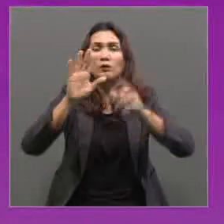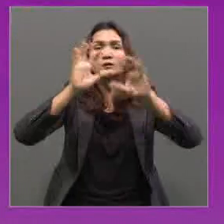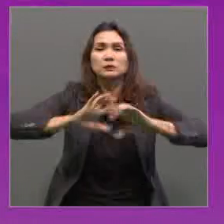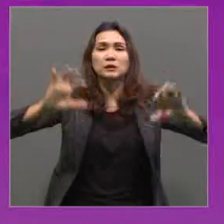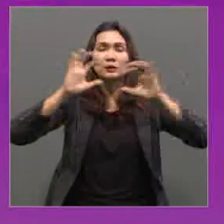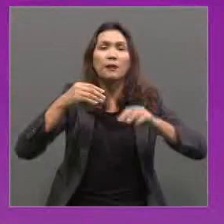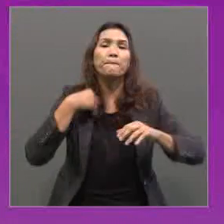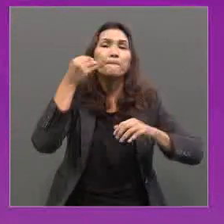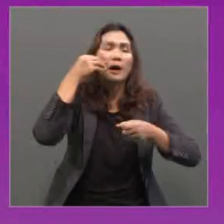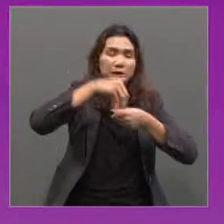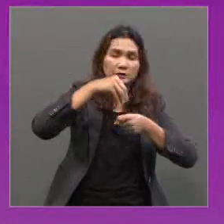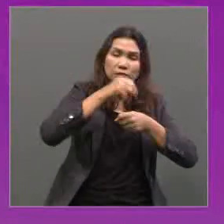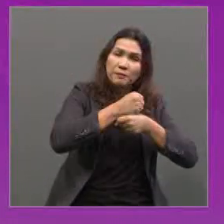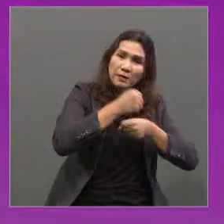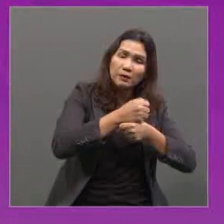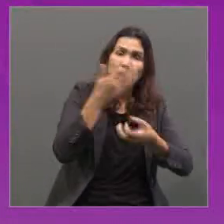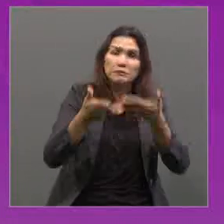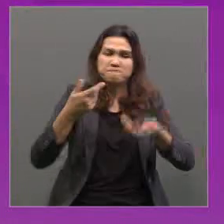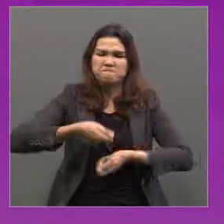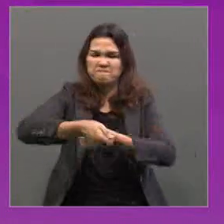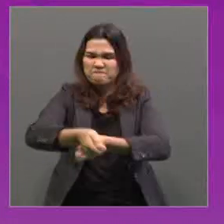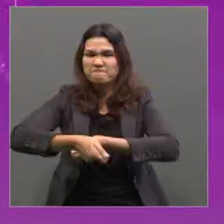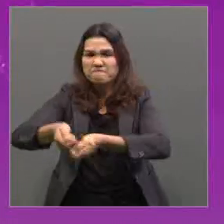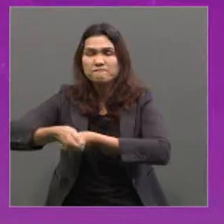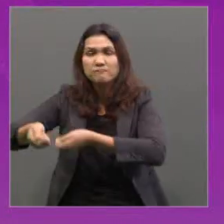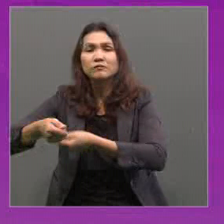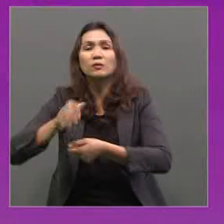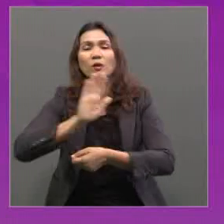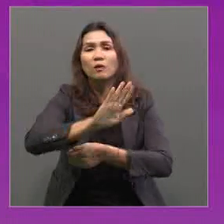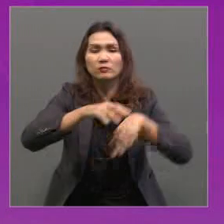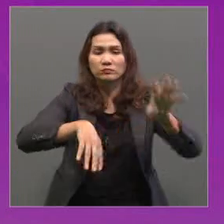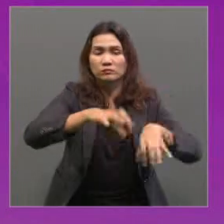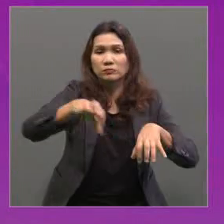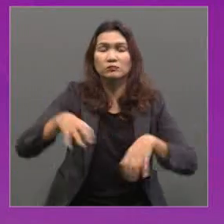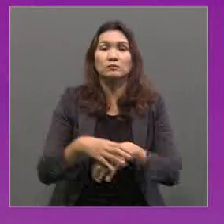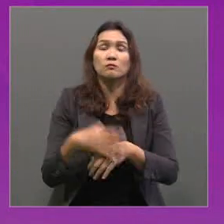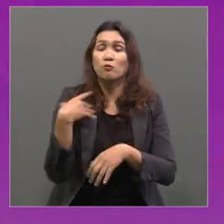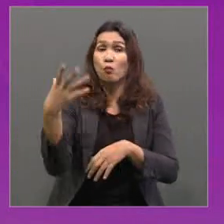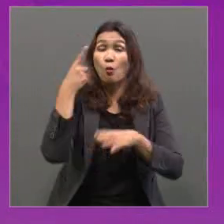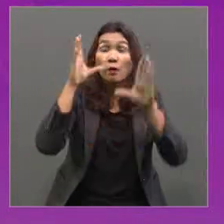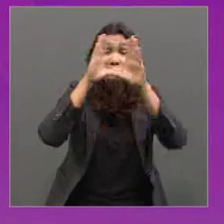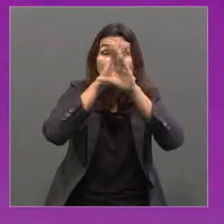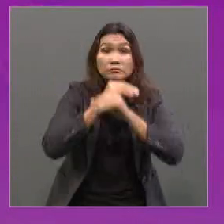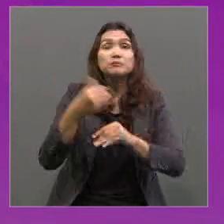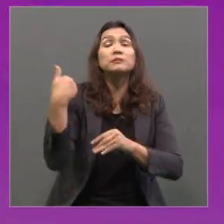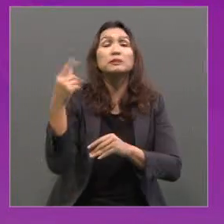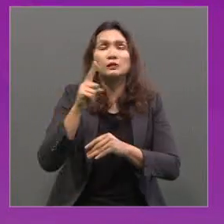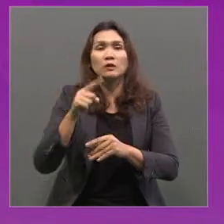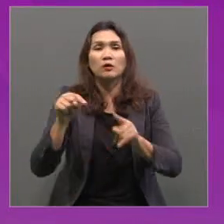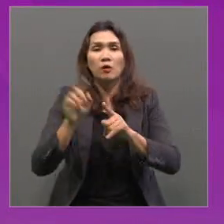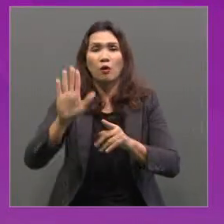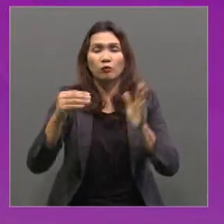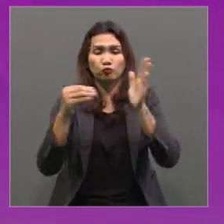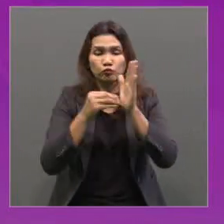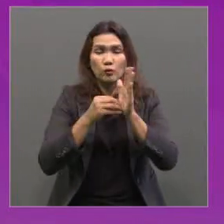Work from Home หรือว่าการจัดทำเรื่องของ Big Cleaning Day นั่นเองตามหน่วยงานต่างๆอย่างเมื่อคืนนี้เห็นบอกว่าเขามีเจ้าหน้าที่ในส่วนของ